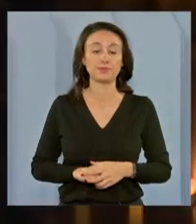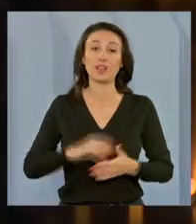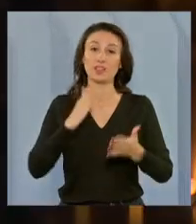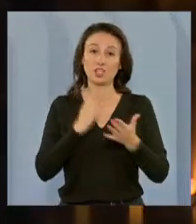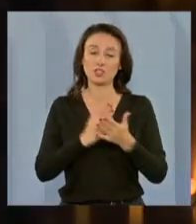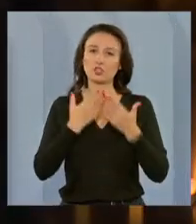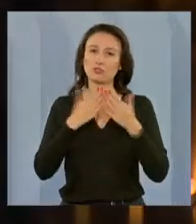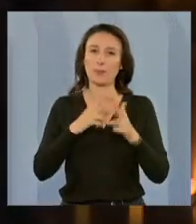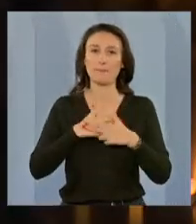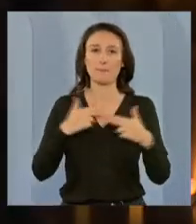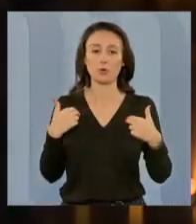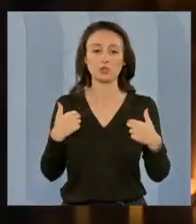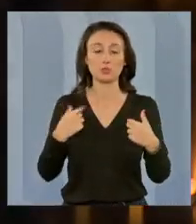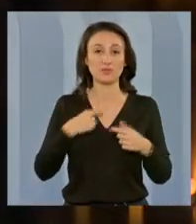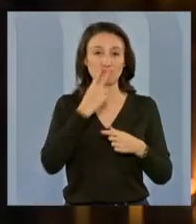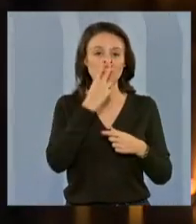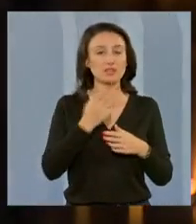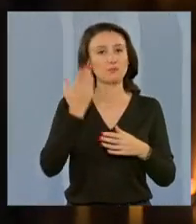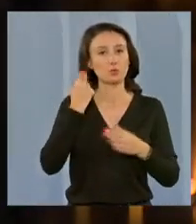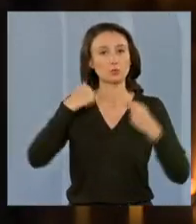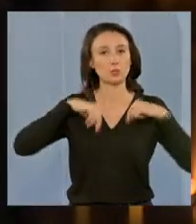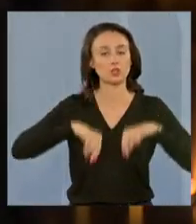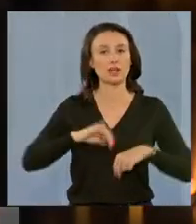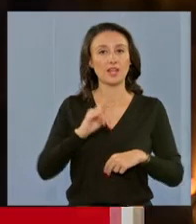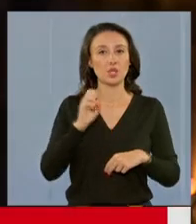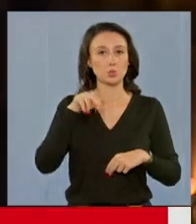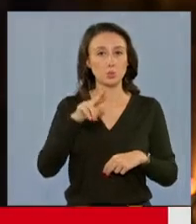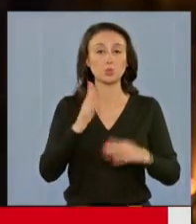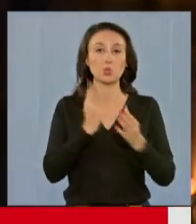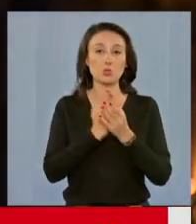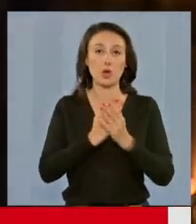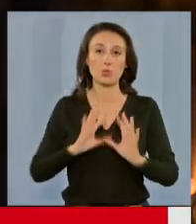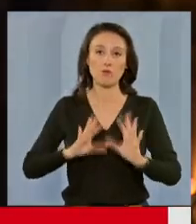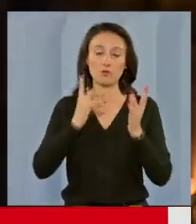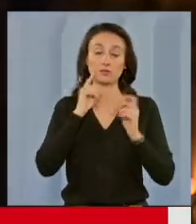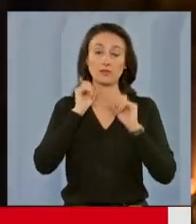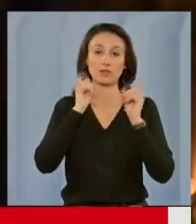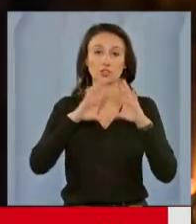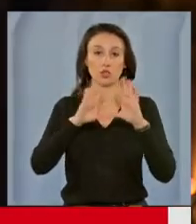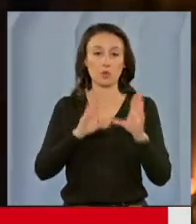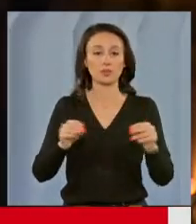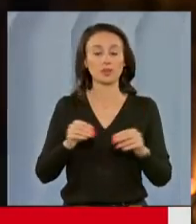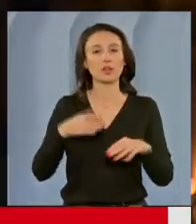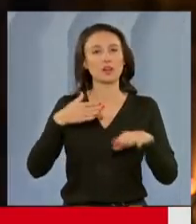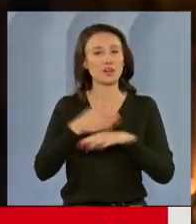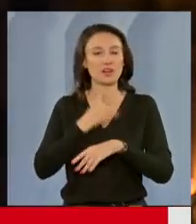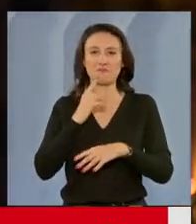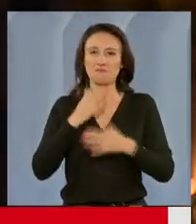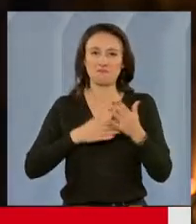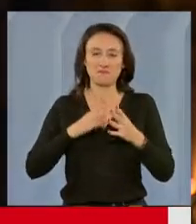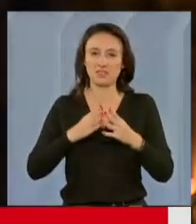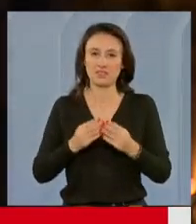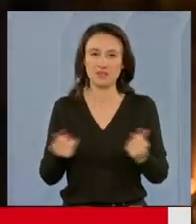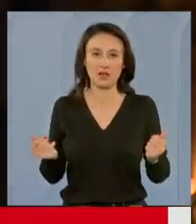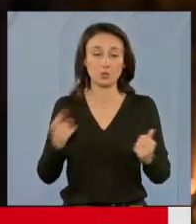Decizia începerii procesului care îl vizează pe fostul președinte Ion Iliescu în dosarul Revoluției trezește în români răni nevindecate, pe care nu